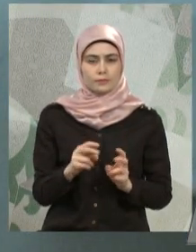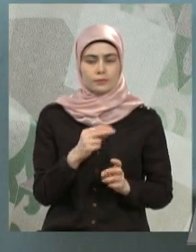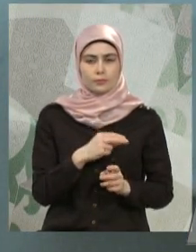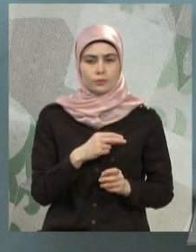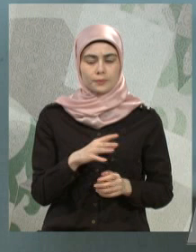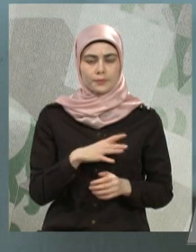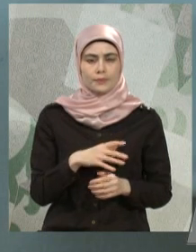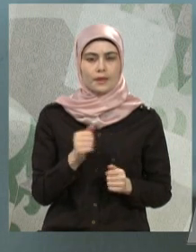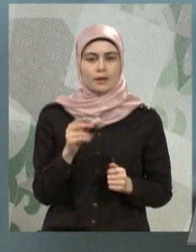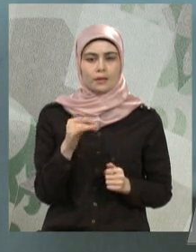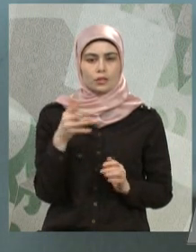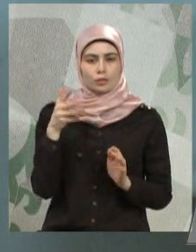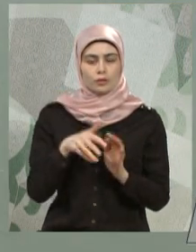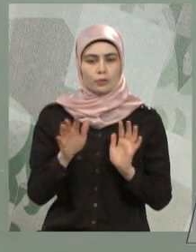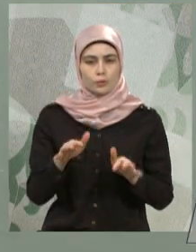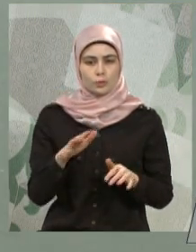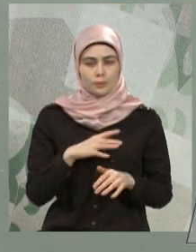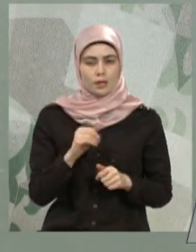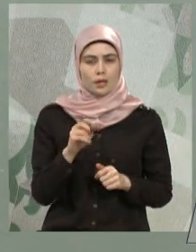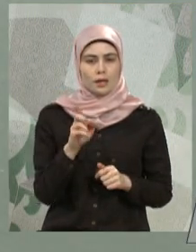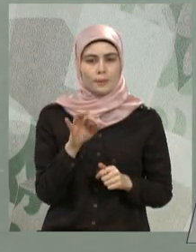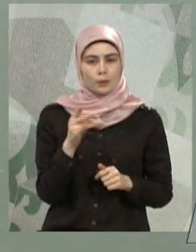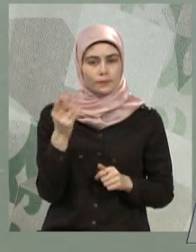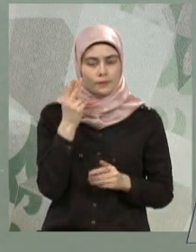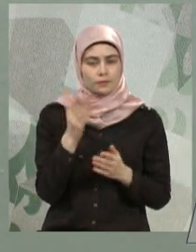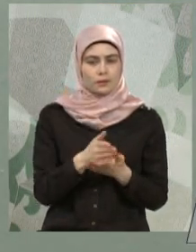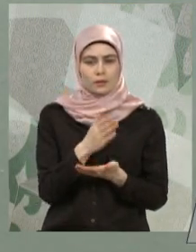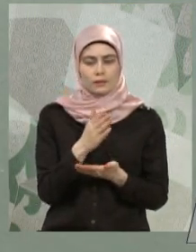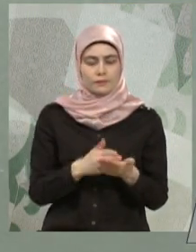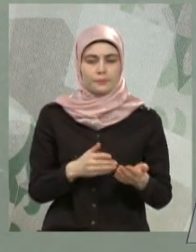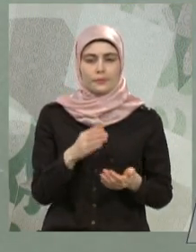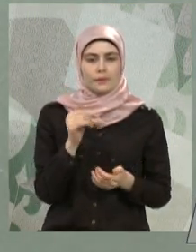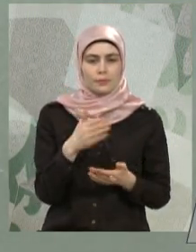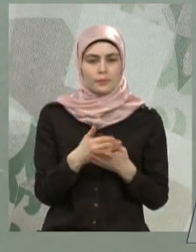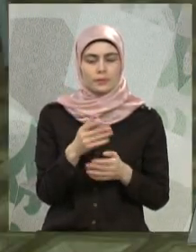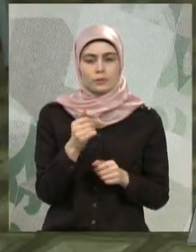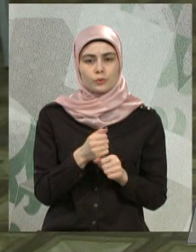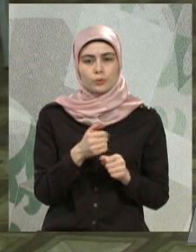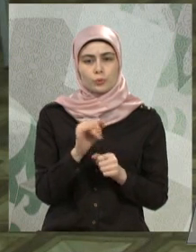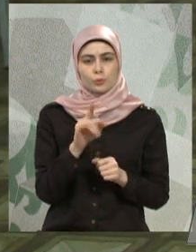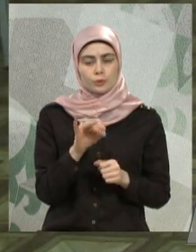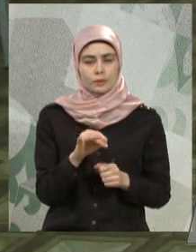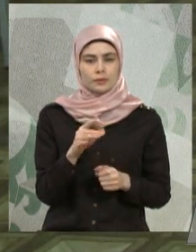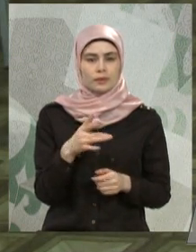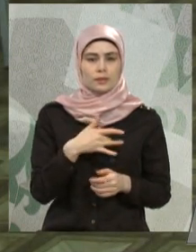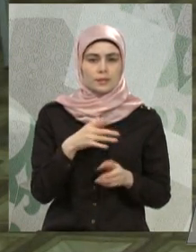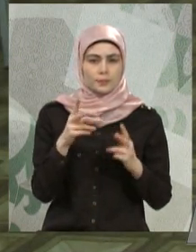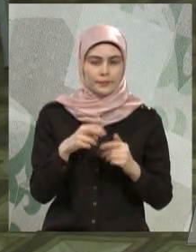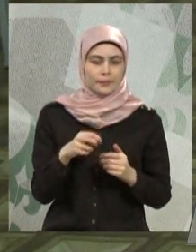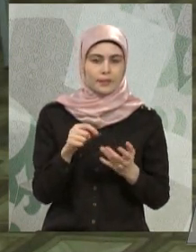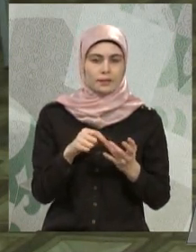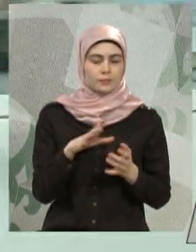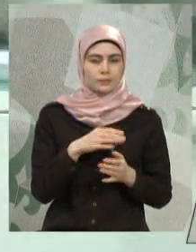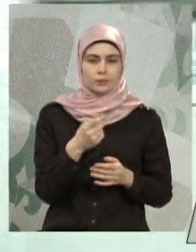об оборудовании вовсе говорить не приходилось. В старом ФАПе не было возможности сделать УЗИ, кардиограмму и сдать необходимые анализы.